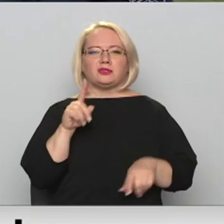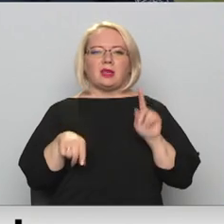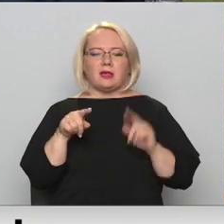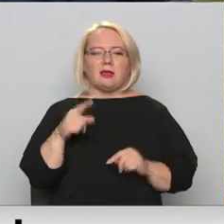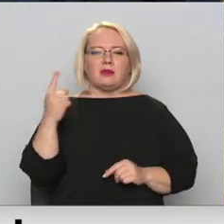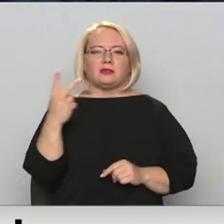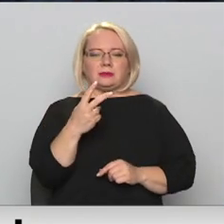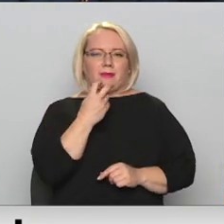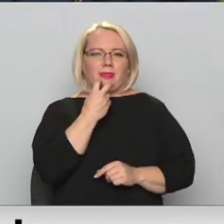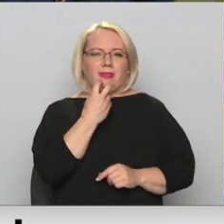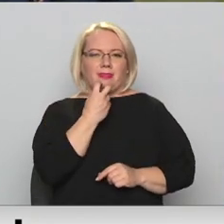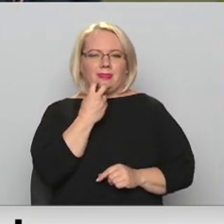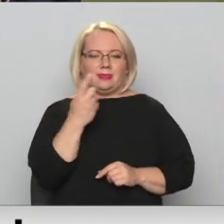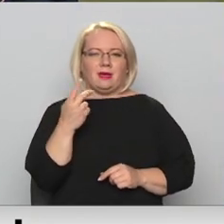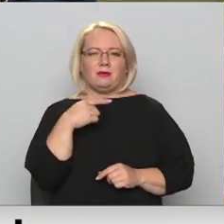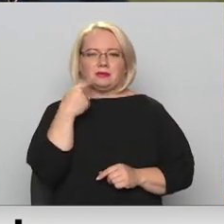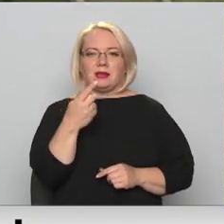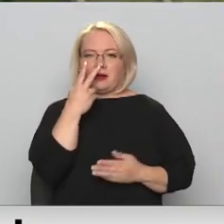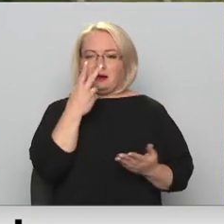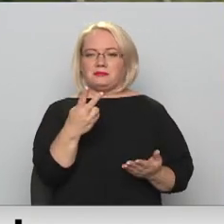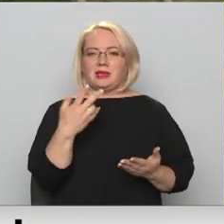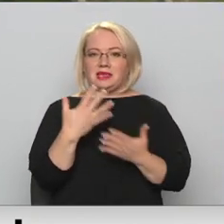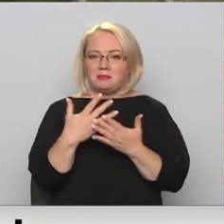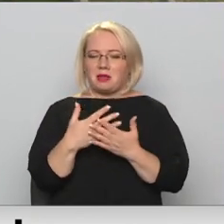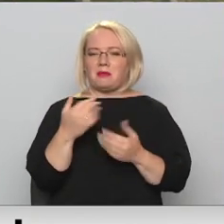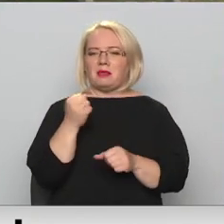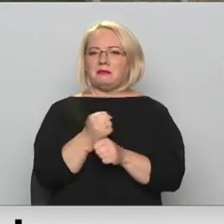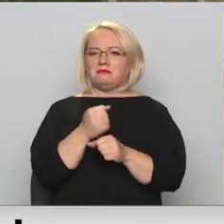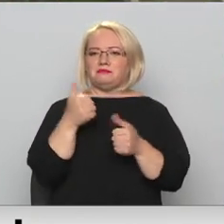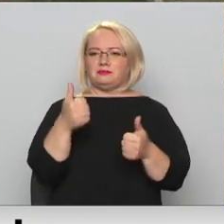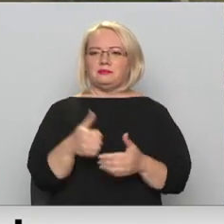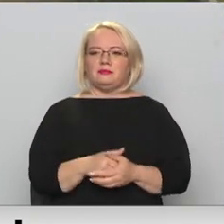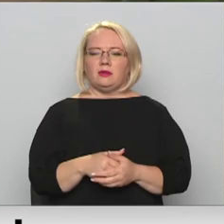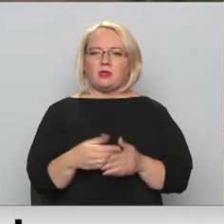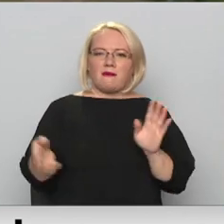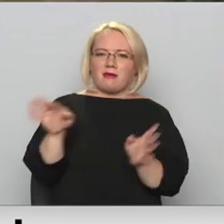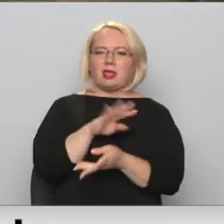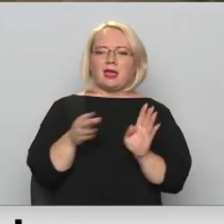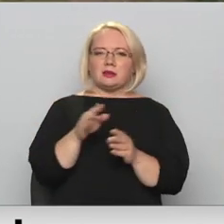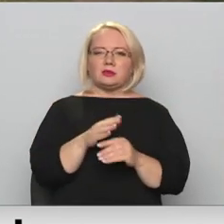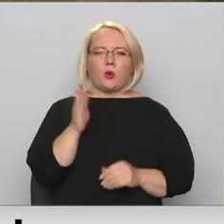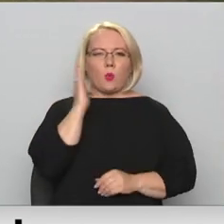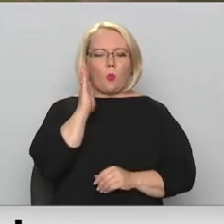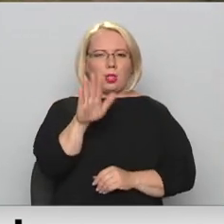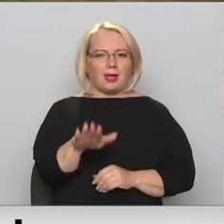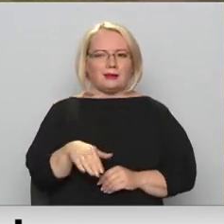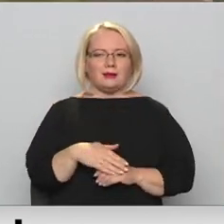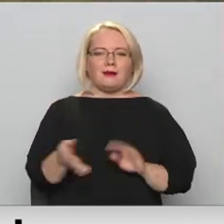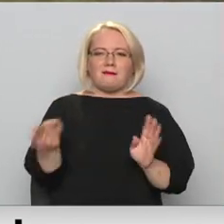otru sasmīnamies un sakam, ka nu, redziet. Vēlies. Jā, guļi.